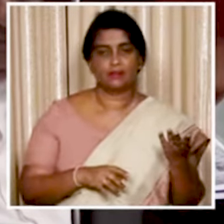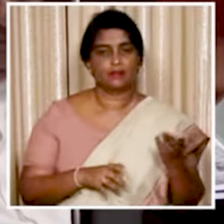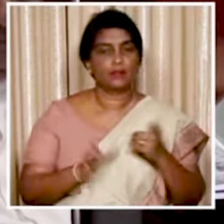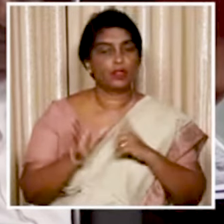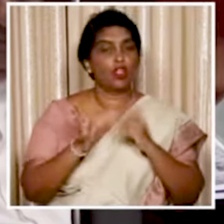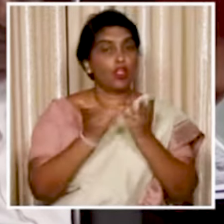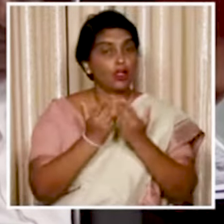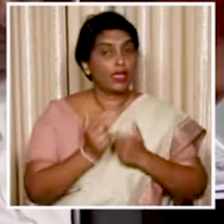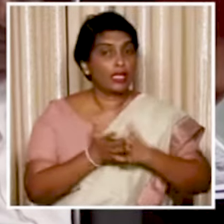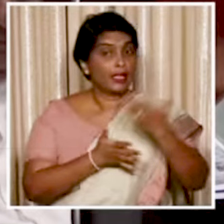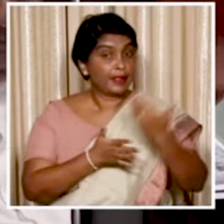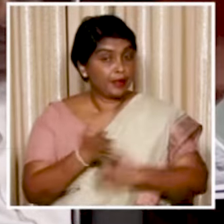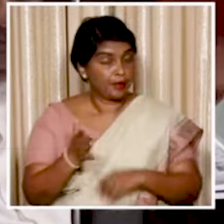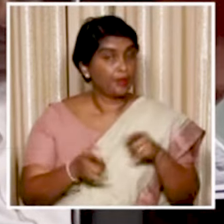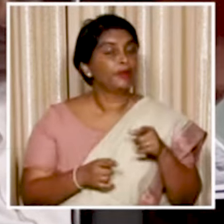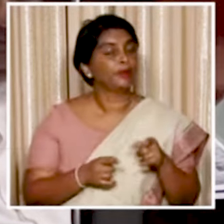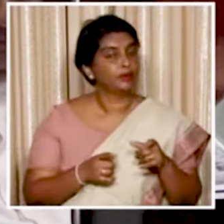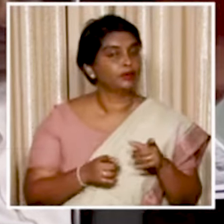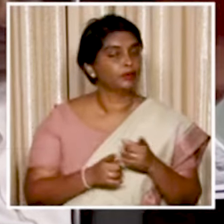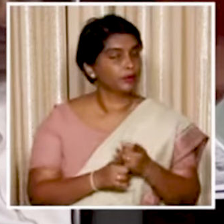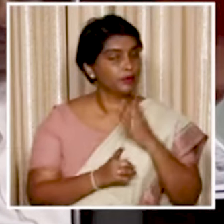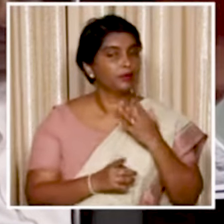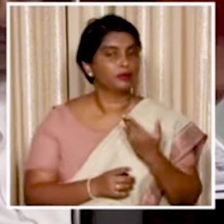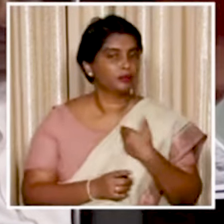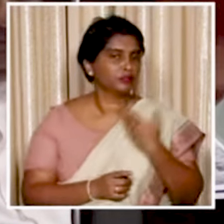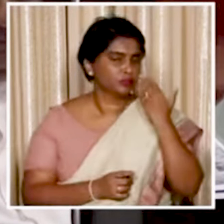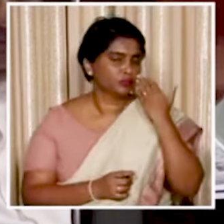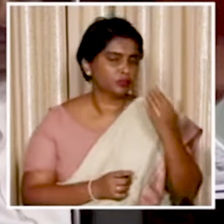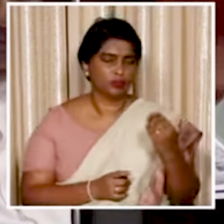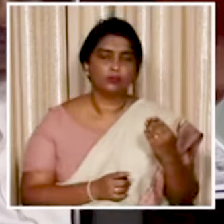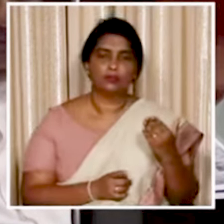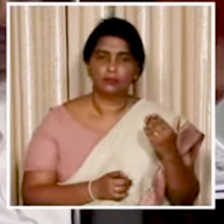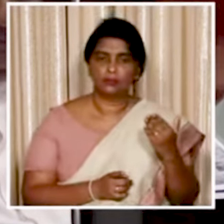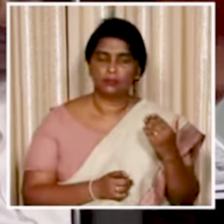ඔඩිටර් ජෙනරල් රිපෝර්ට් එක මත දැන් මං දැක්ක මේ